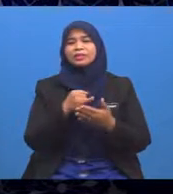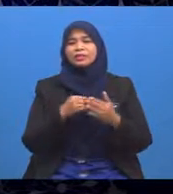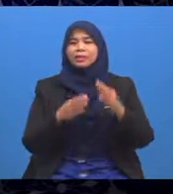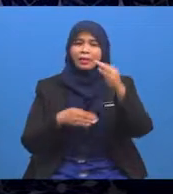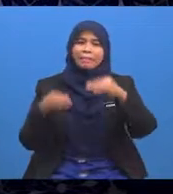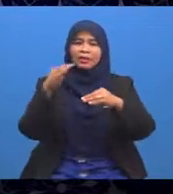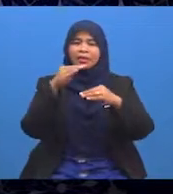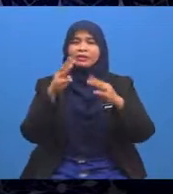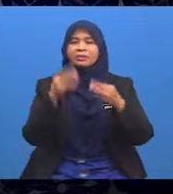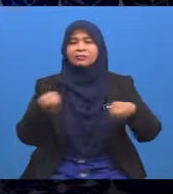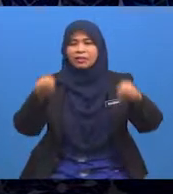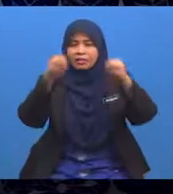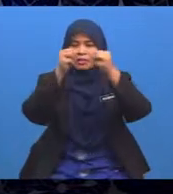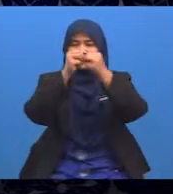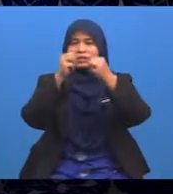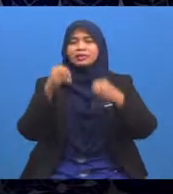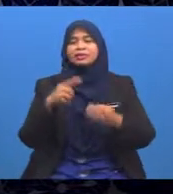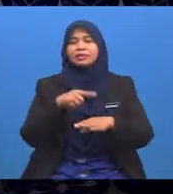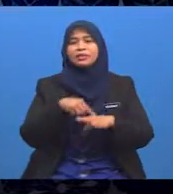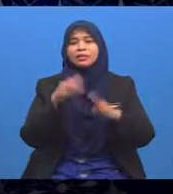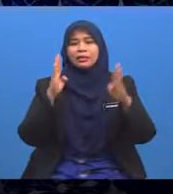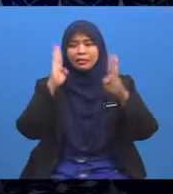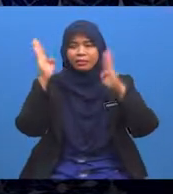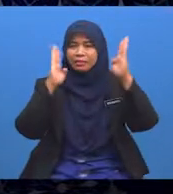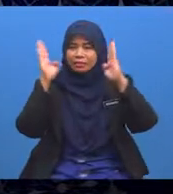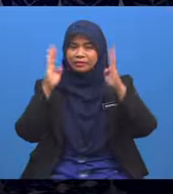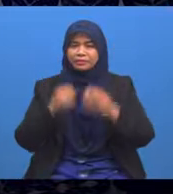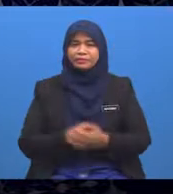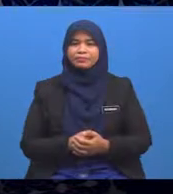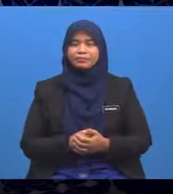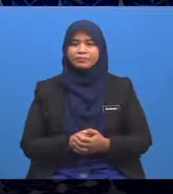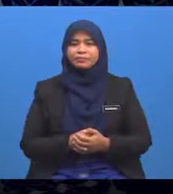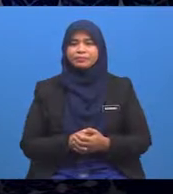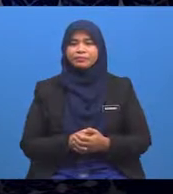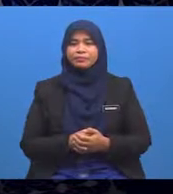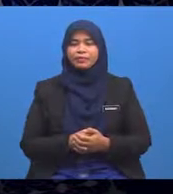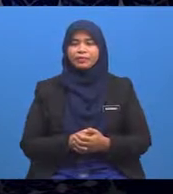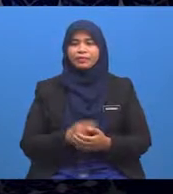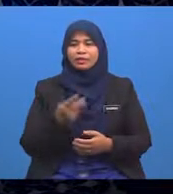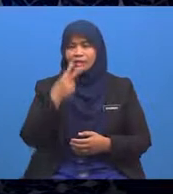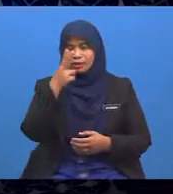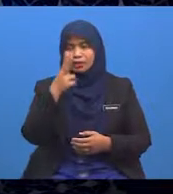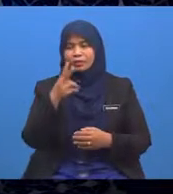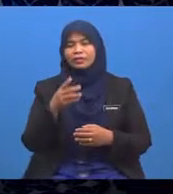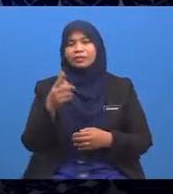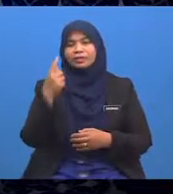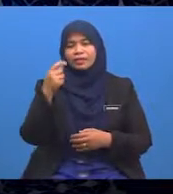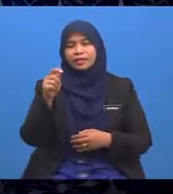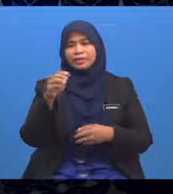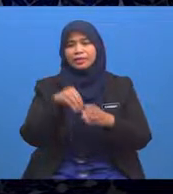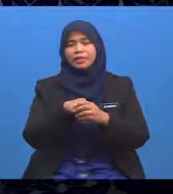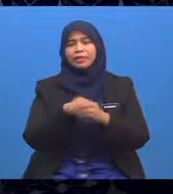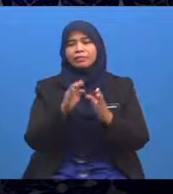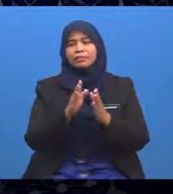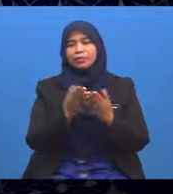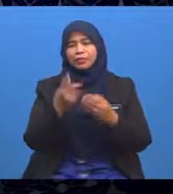Malaysia. Kita baca bersama-sama teks yang terkandung dalam buku teks muka surat